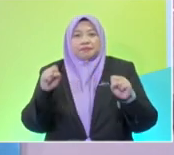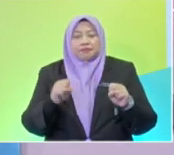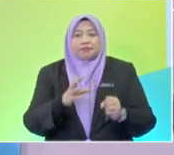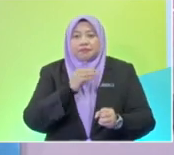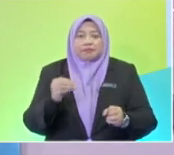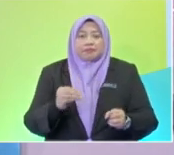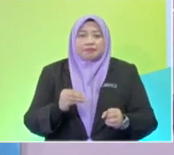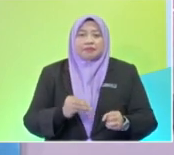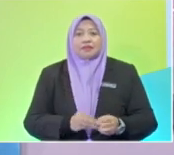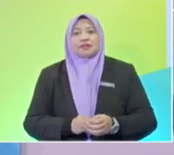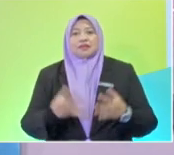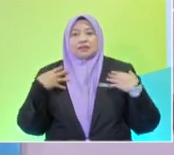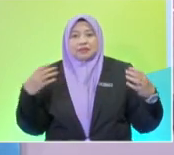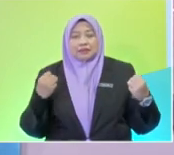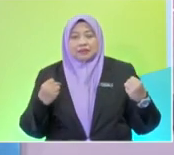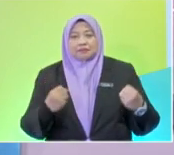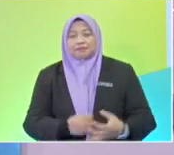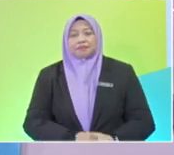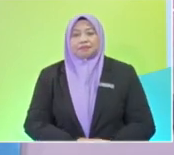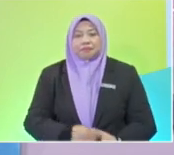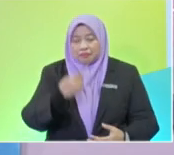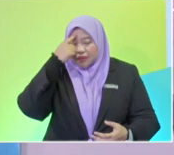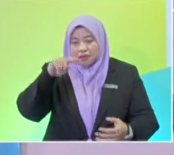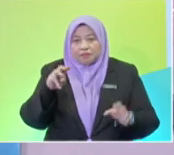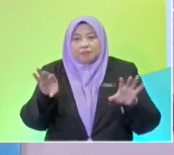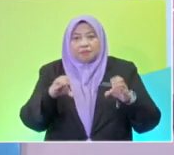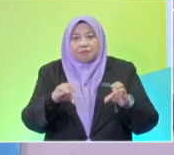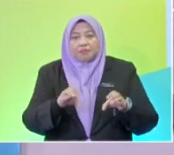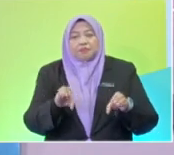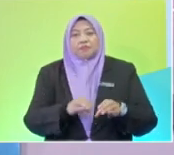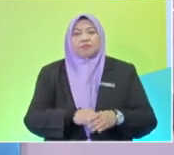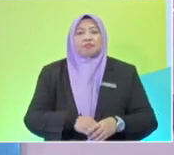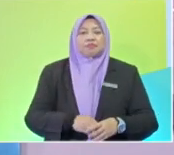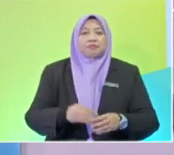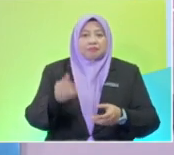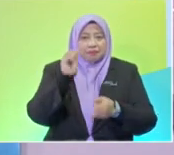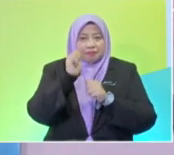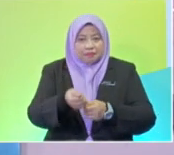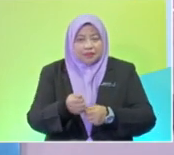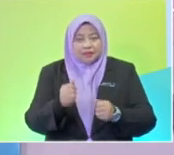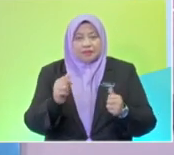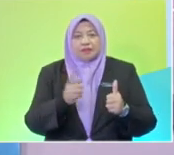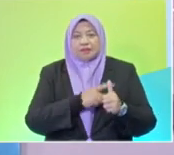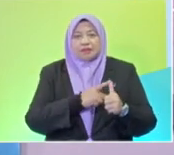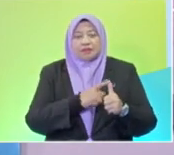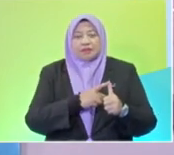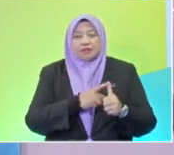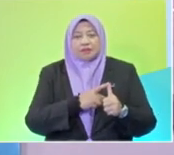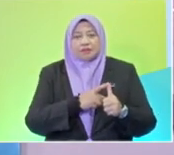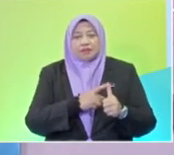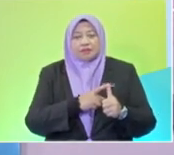dan juga sehat oke oke untuk membuat pancing ee belum ini Kita menyediakan satu